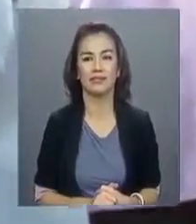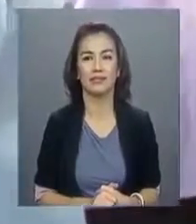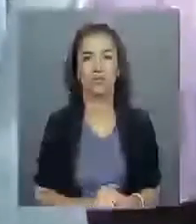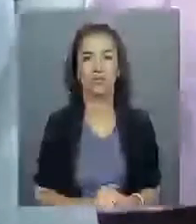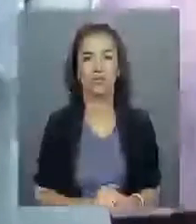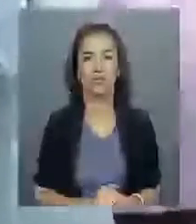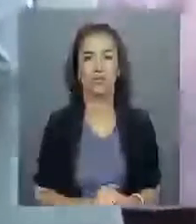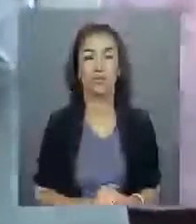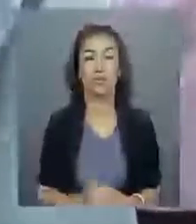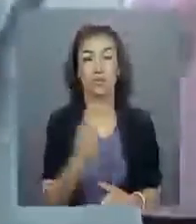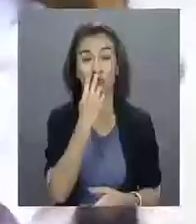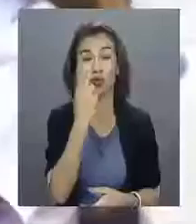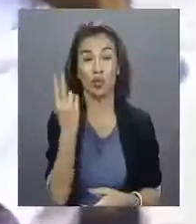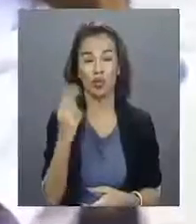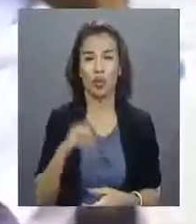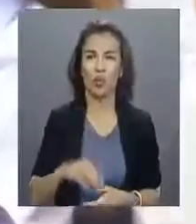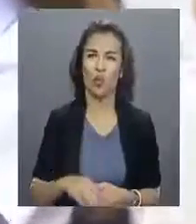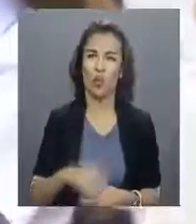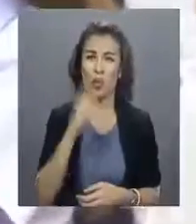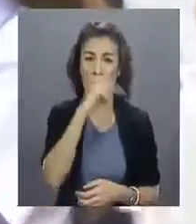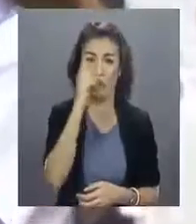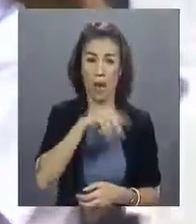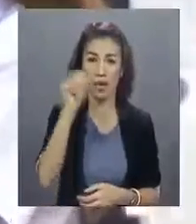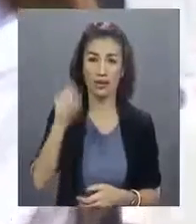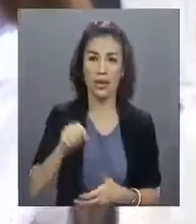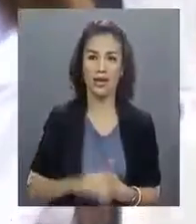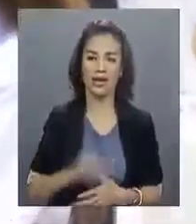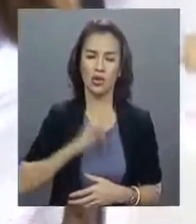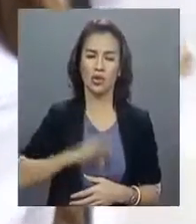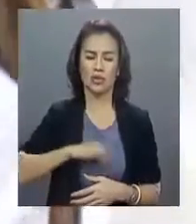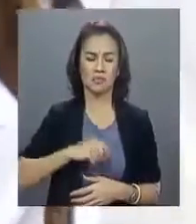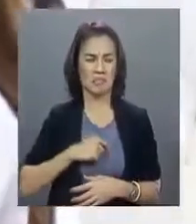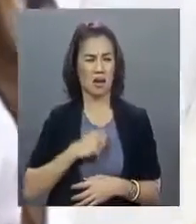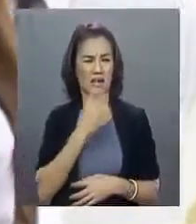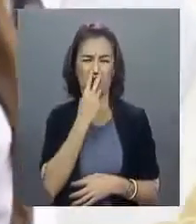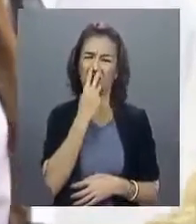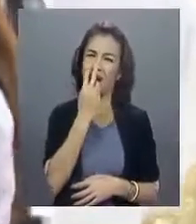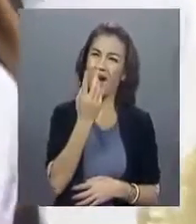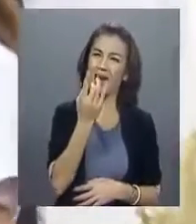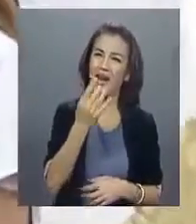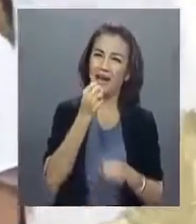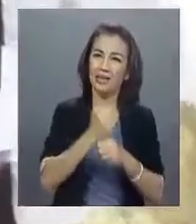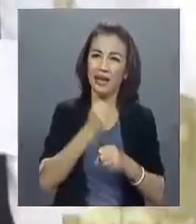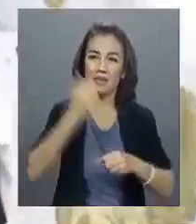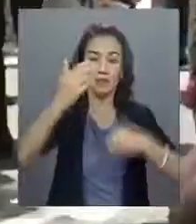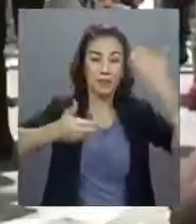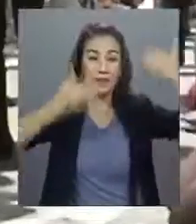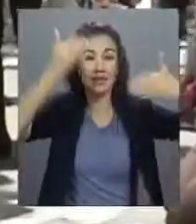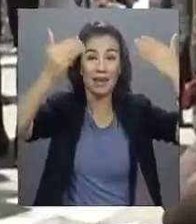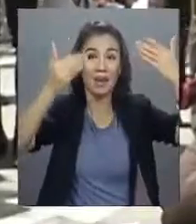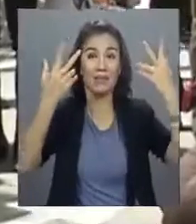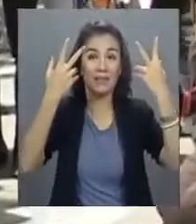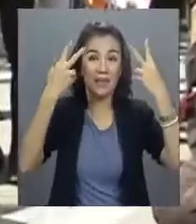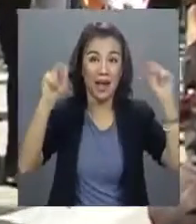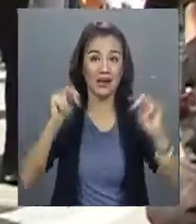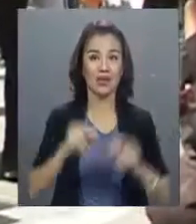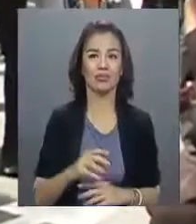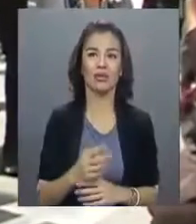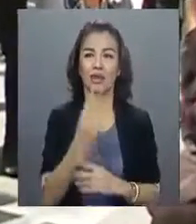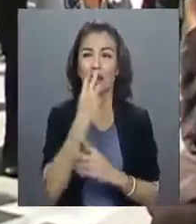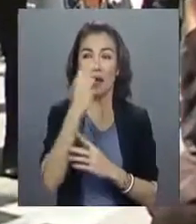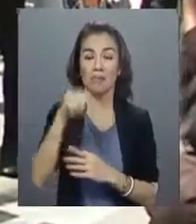ค่ะอาจจะดูแปลกตาไปบ้างนะคะแต่ก็ไม่แปลกใจค่ะเพราะทุกครั้งที่ร่วมกิจกรรมประชาสัมพันธ์นายกรัฐมนตรีก็จะร่วม